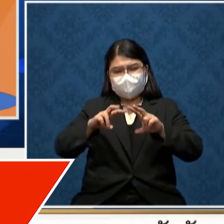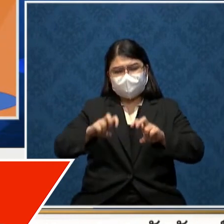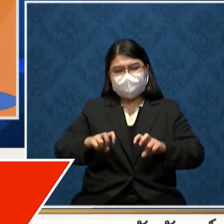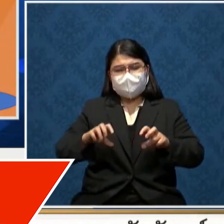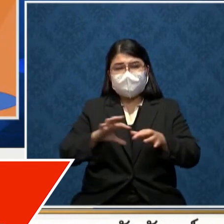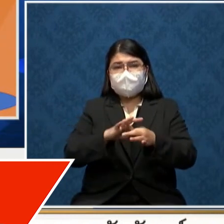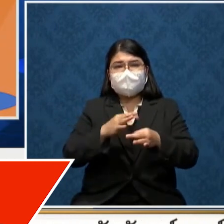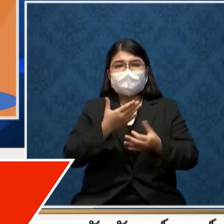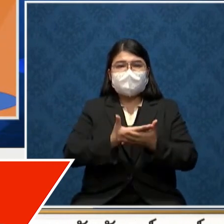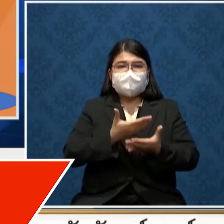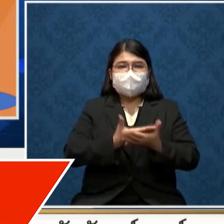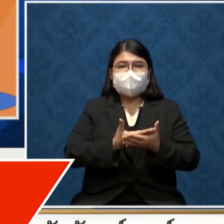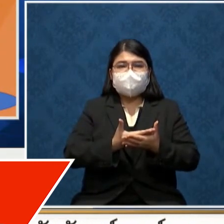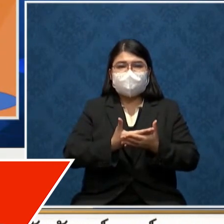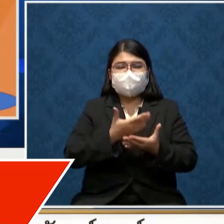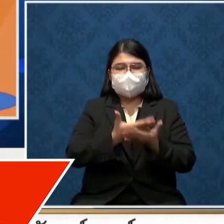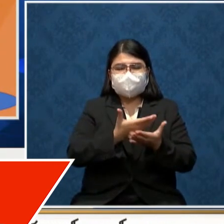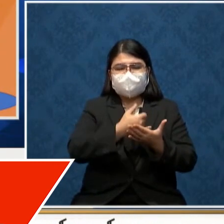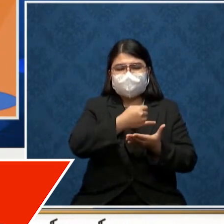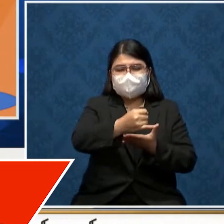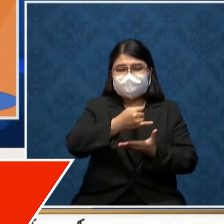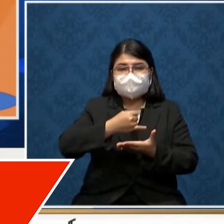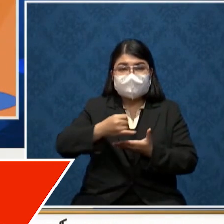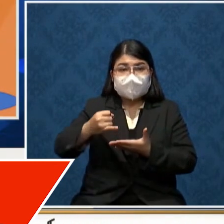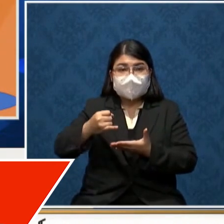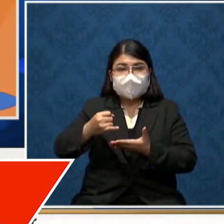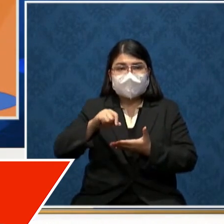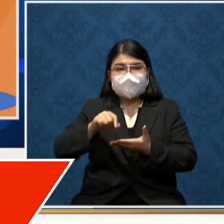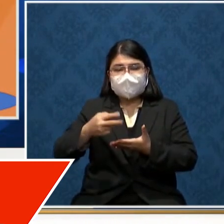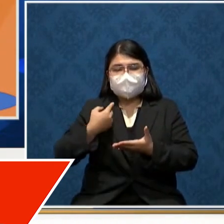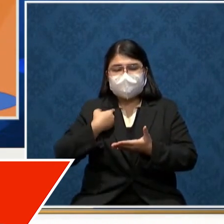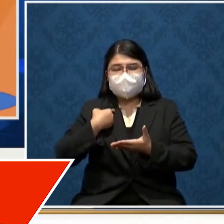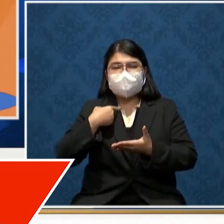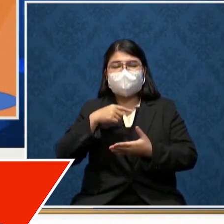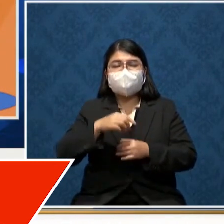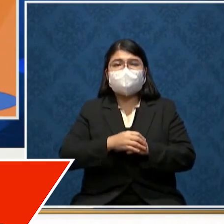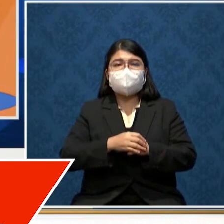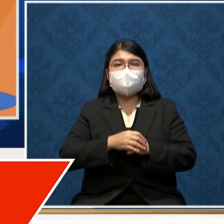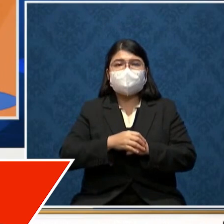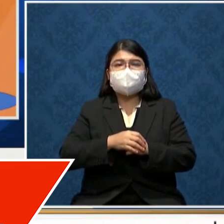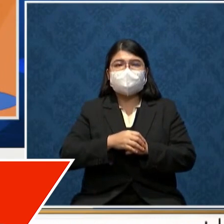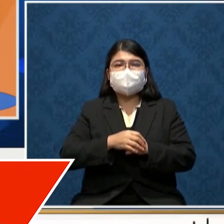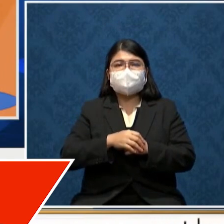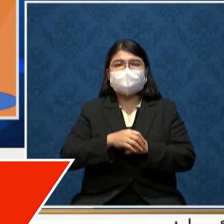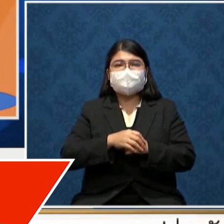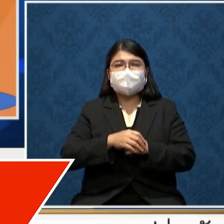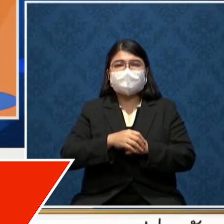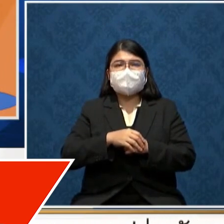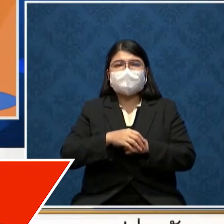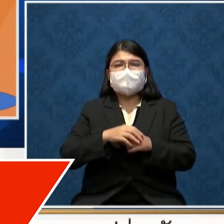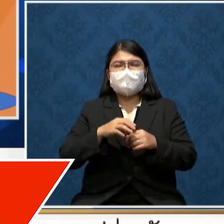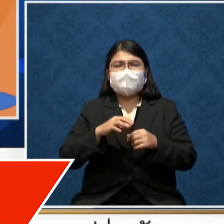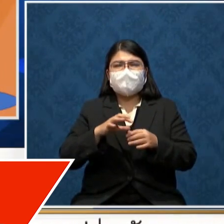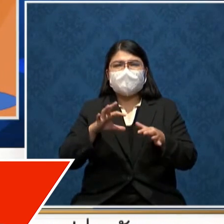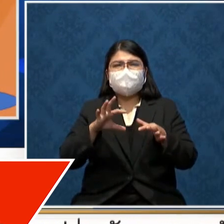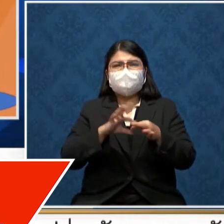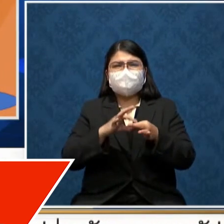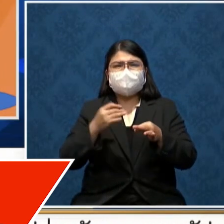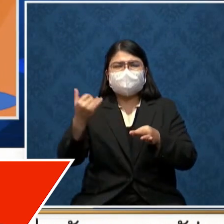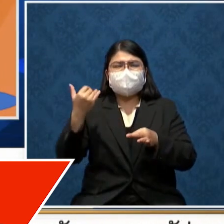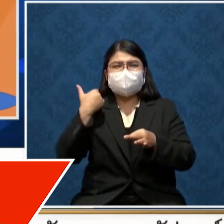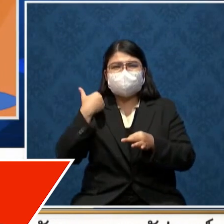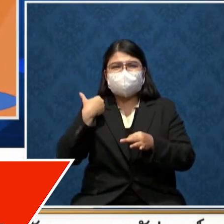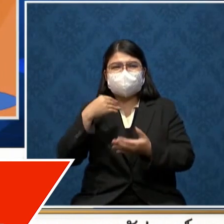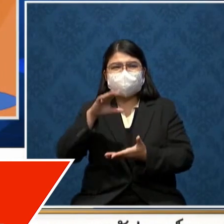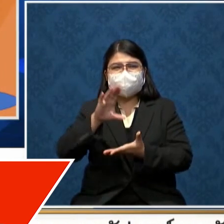เงินของหน่วยรับงบประมาณรวมทั้งเสนอความเห็นต่อคณะรัฐมนตรีเกี่ยวกับงบประมาณของหน่วยง